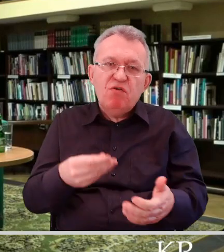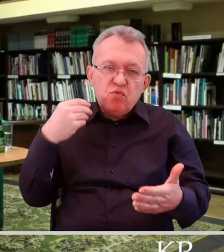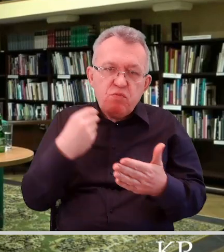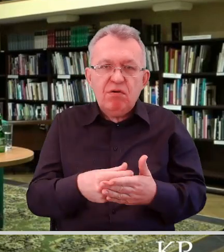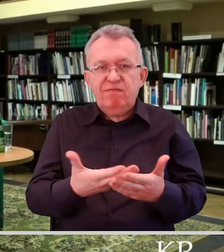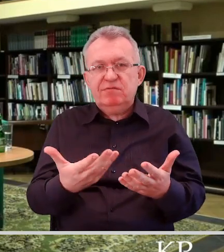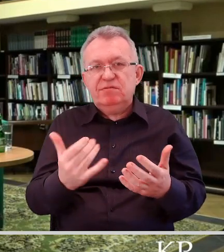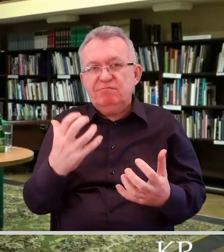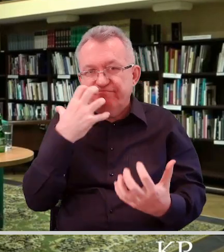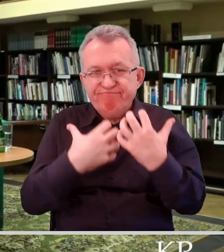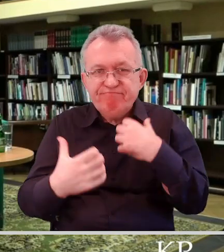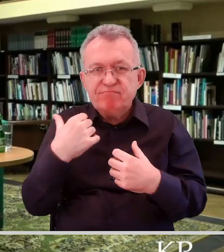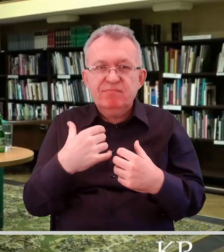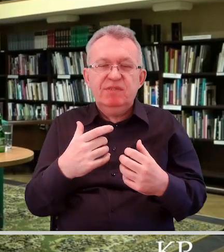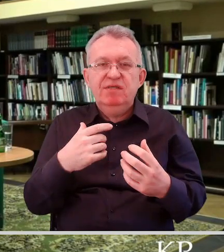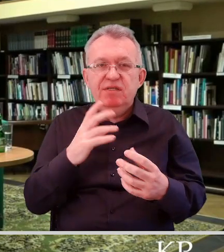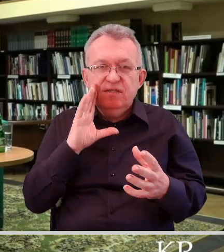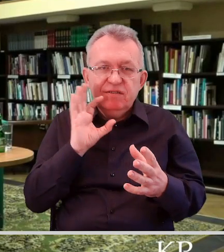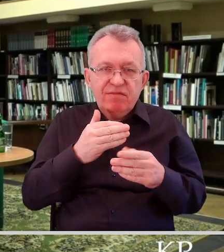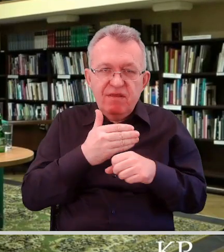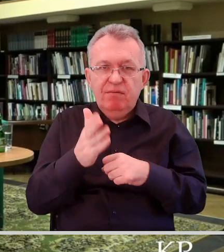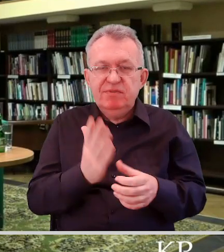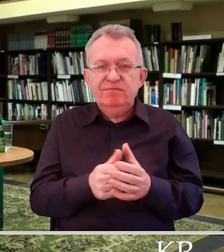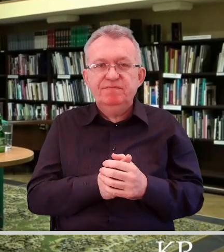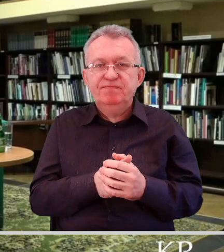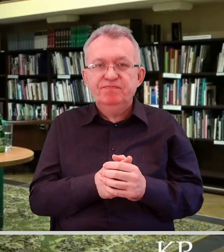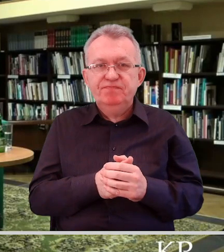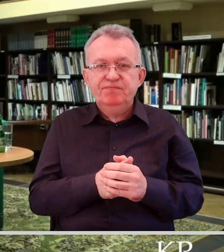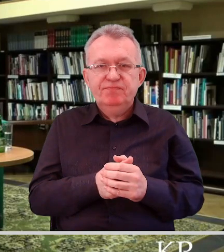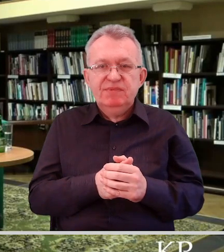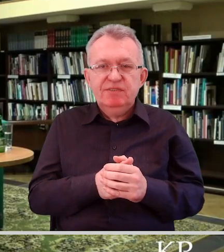i konsumować, złapią znów swoje szpony?